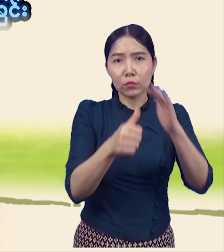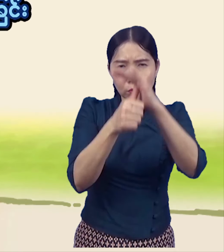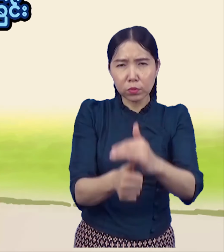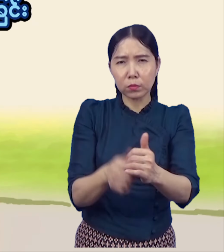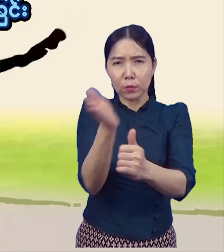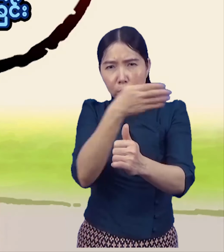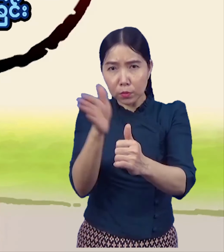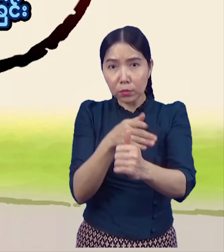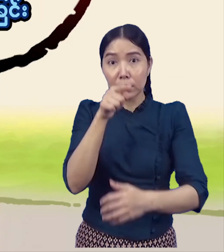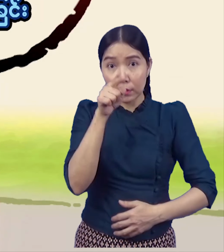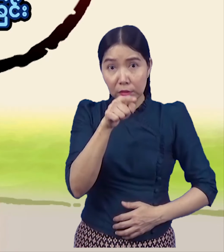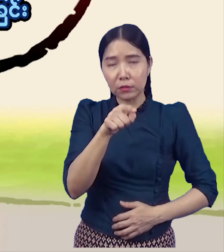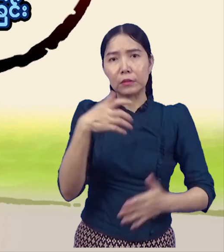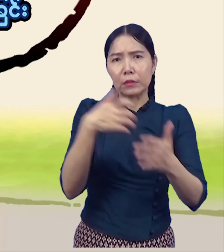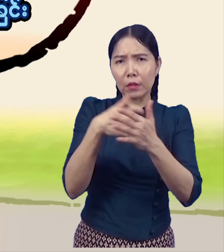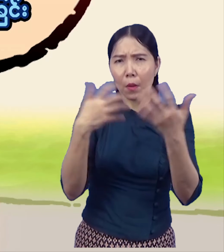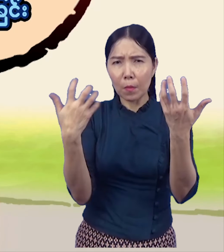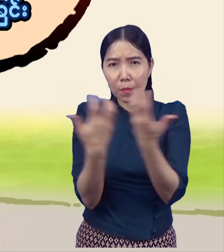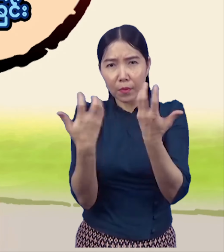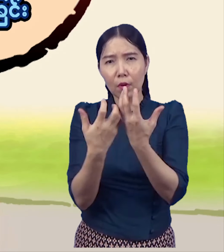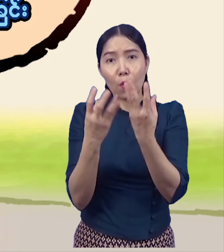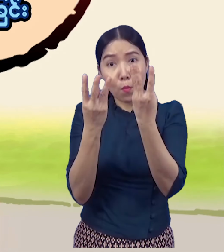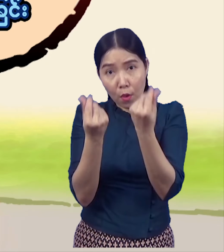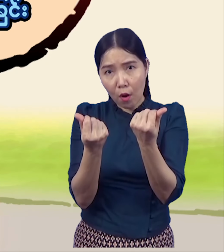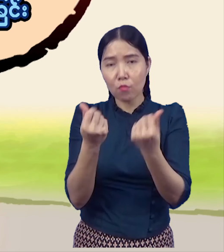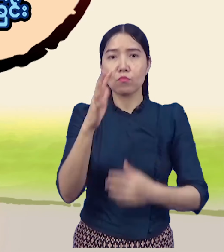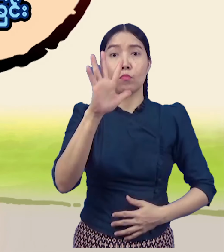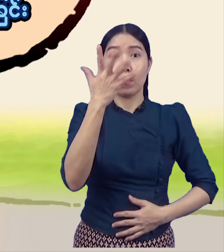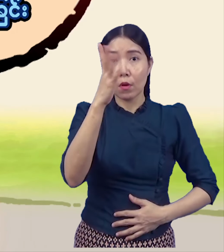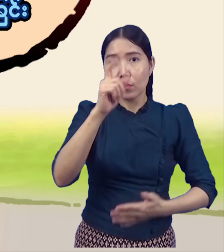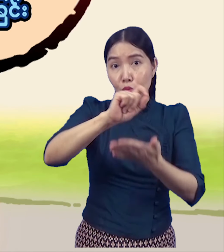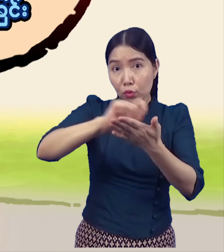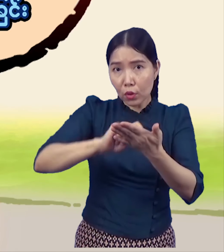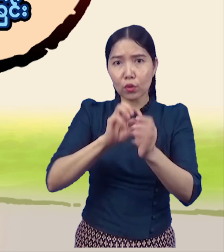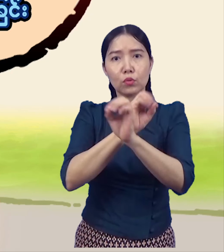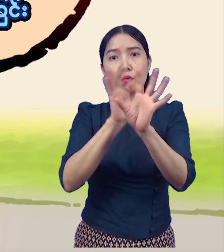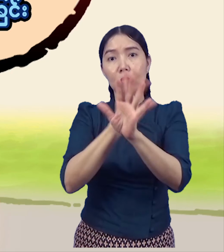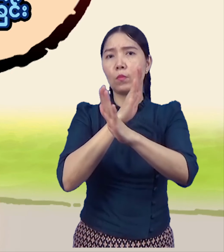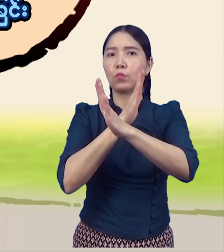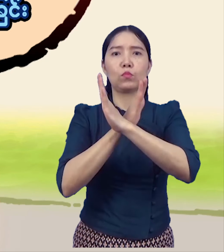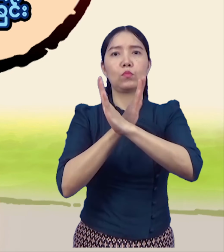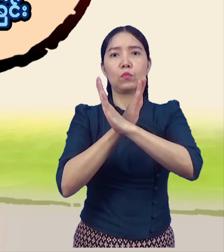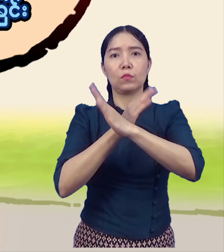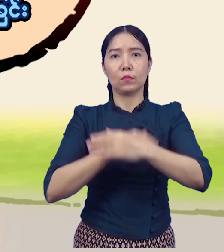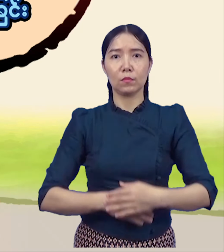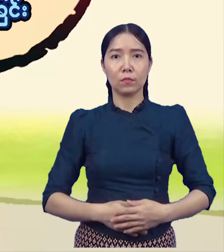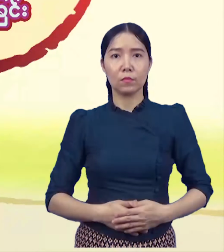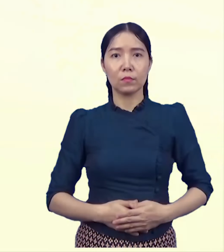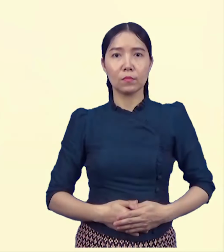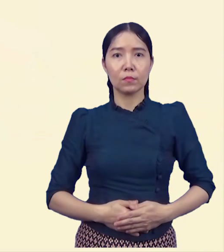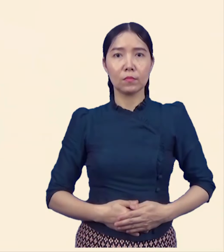၍မရသောကန့်ဆိုးဖွယ်ရာဖြစ်ရဖြစ်ပုံဖော်ရေးသားပြောဆိုသည်မျိုးမဖြစ်ရအောင်လည်းဂရုပြုရပါမယ